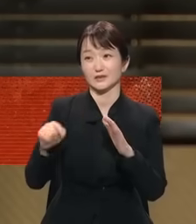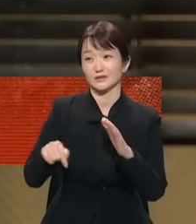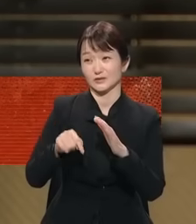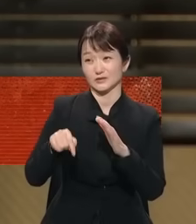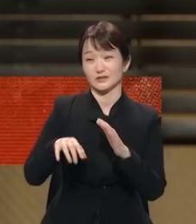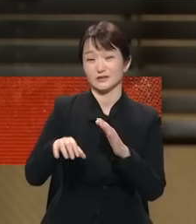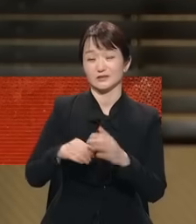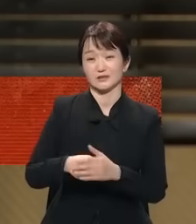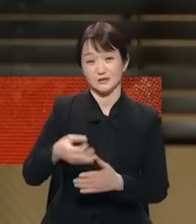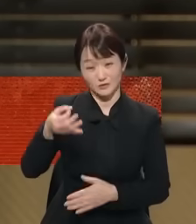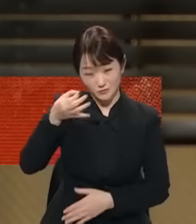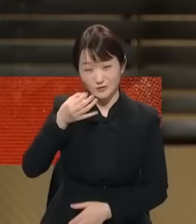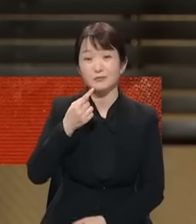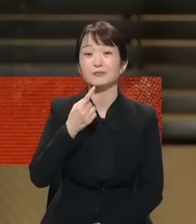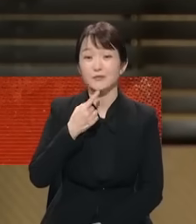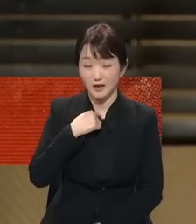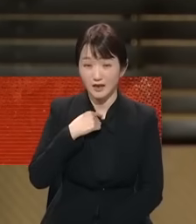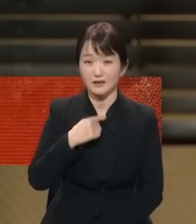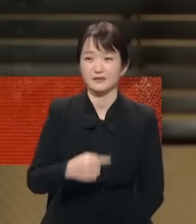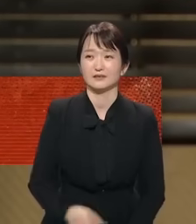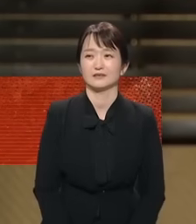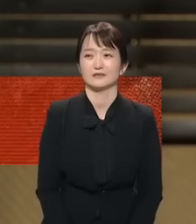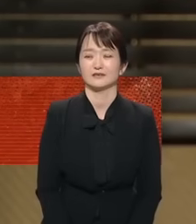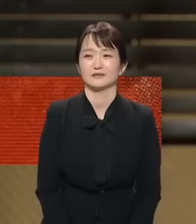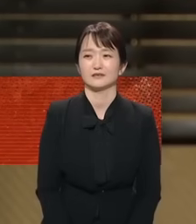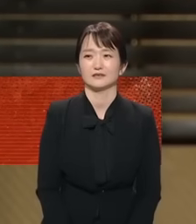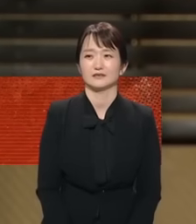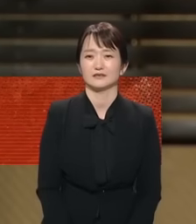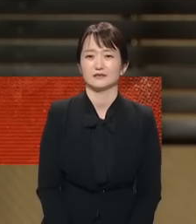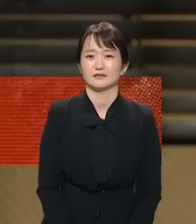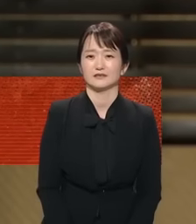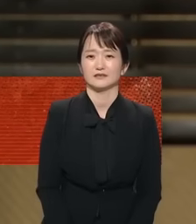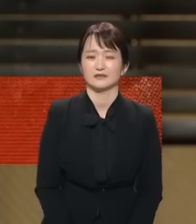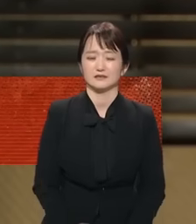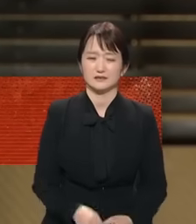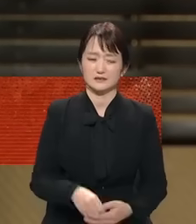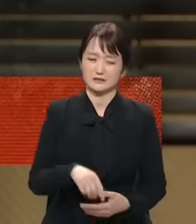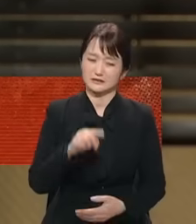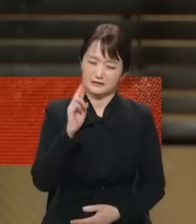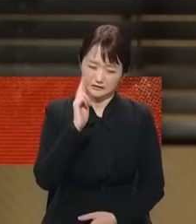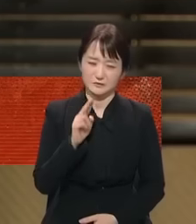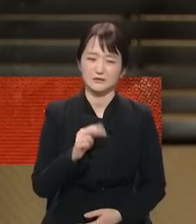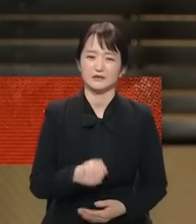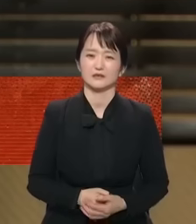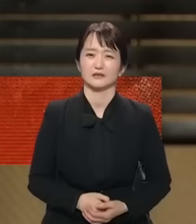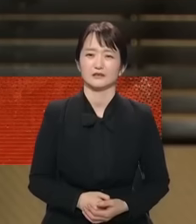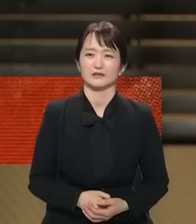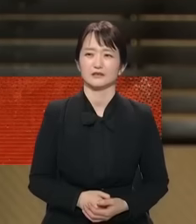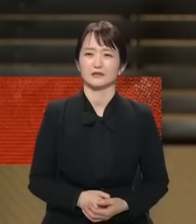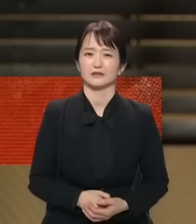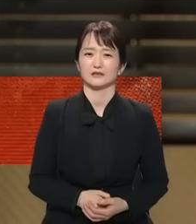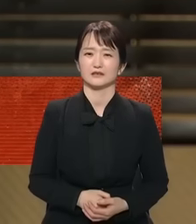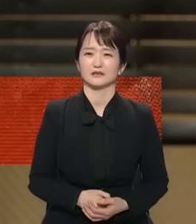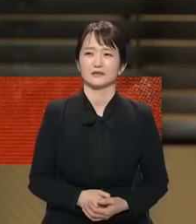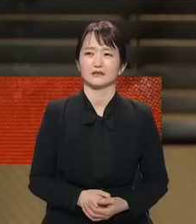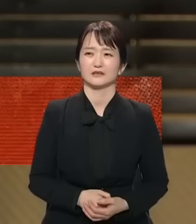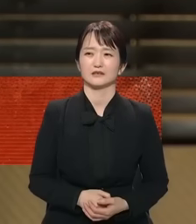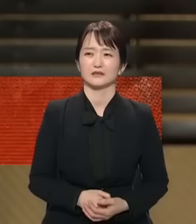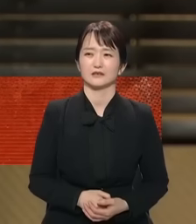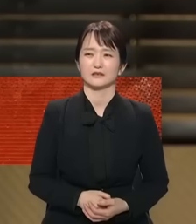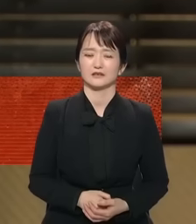많이 보셨거나 겪으실 맞아. 것 같은데. 그래도 정도가 좀 심한 것 같고요. 문제는 이렇게 되는 건 사실